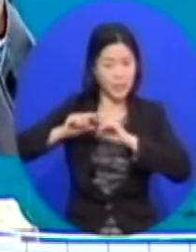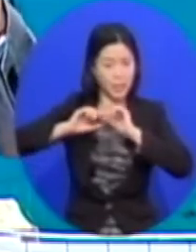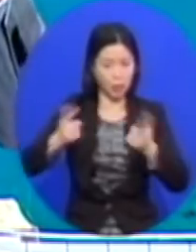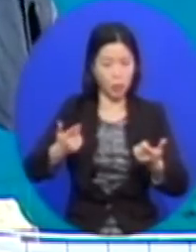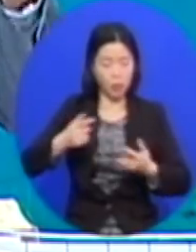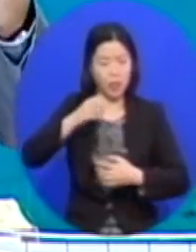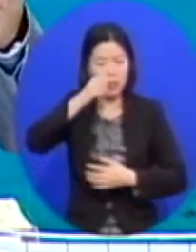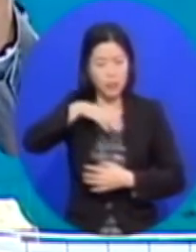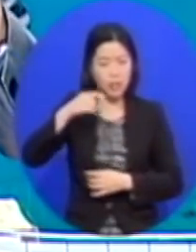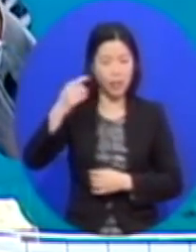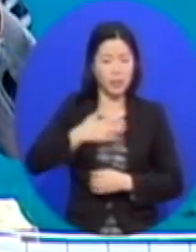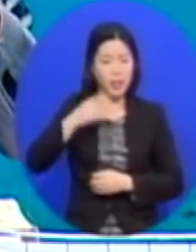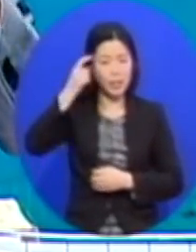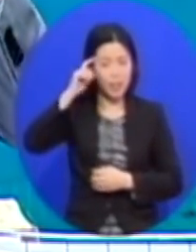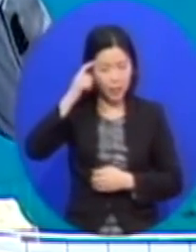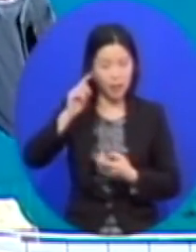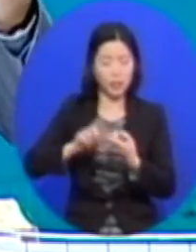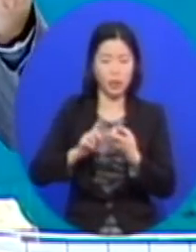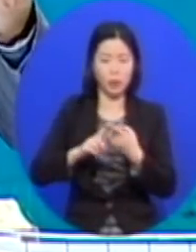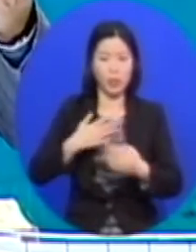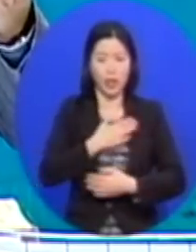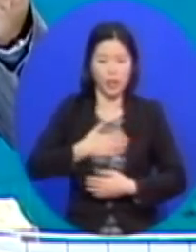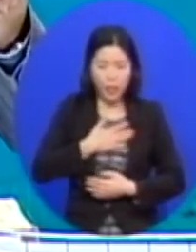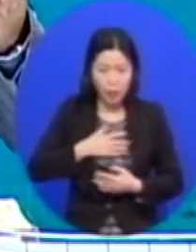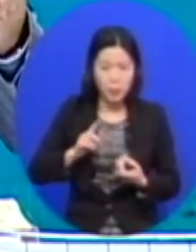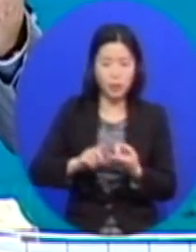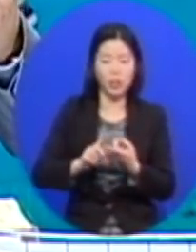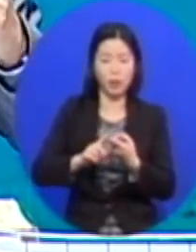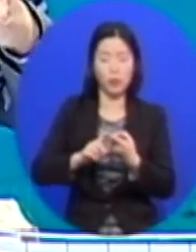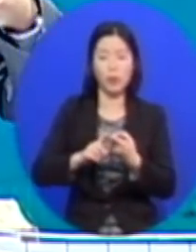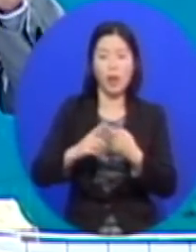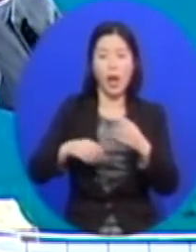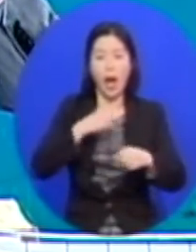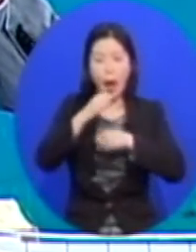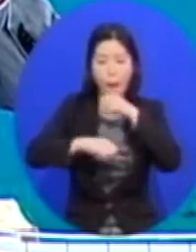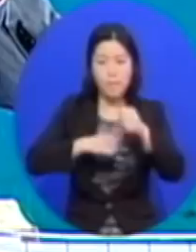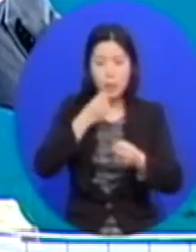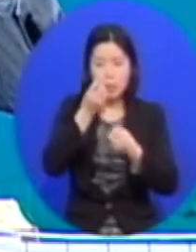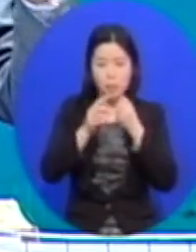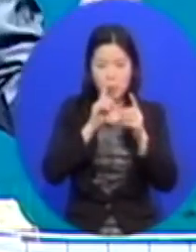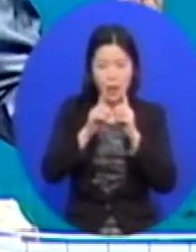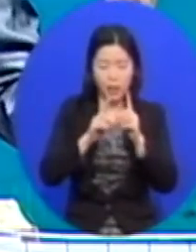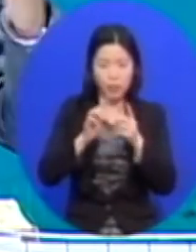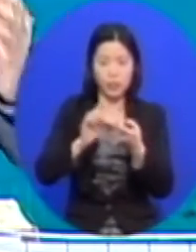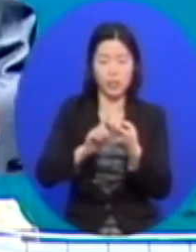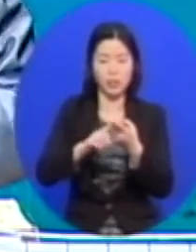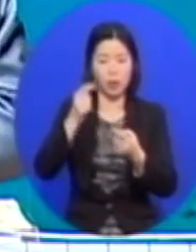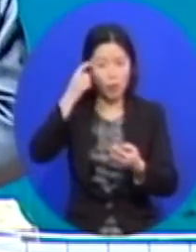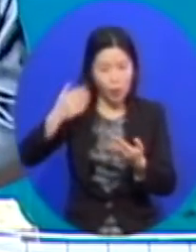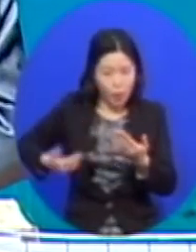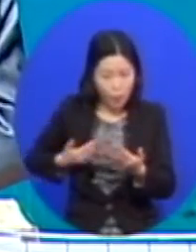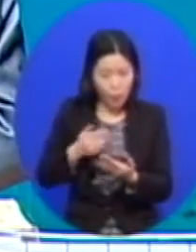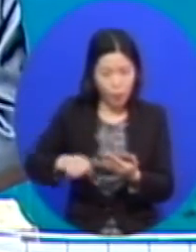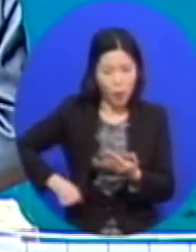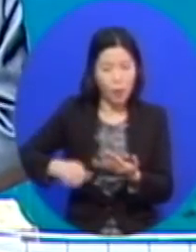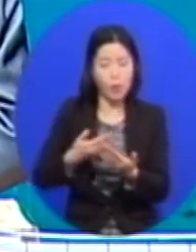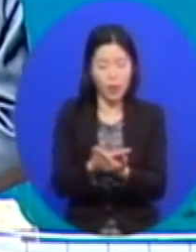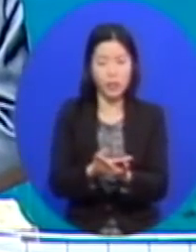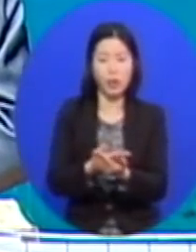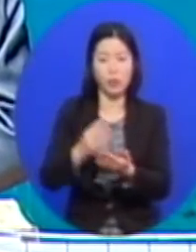생각나는 대로 감정대로 함부로 말했던 거 우리 정말 회개하고 성장을 받으시면